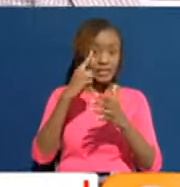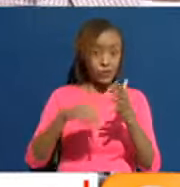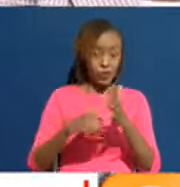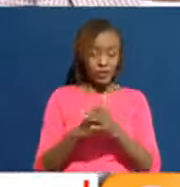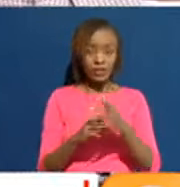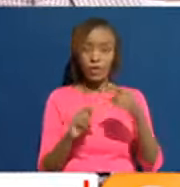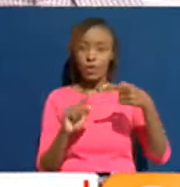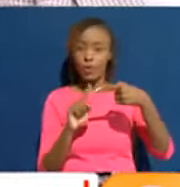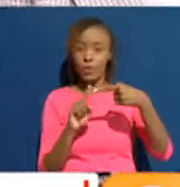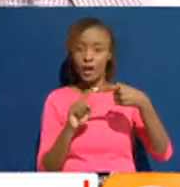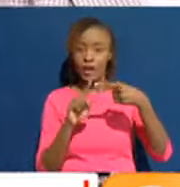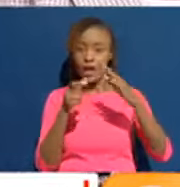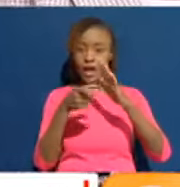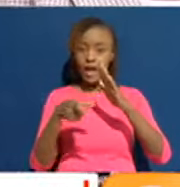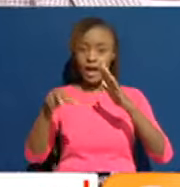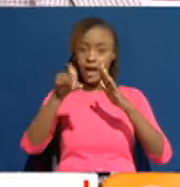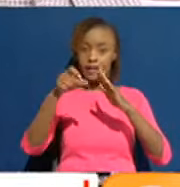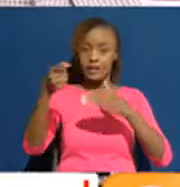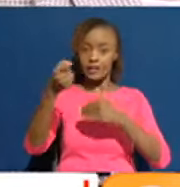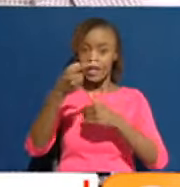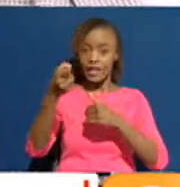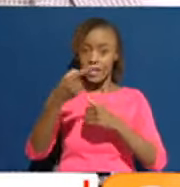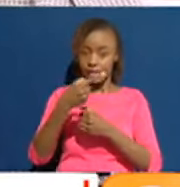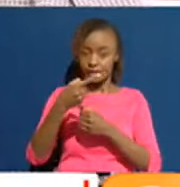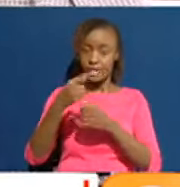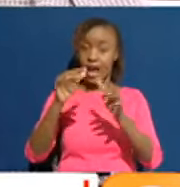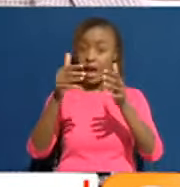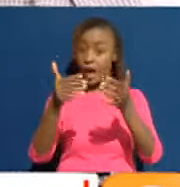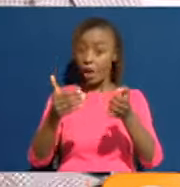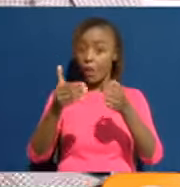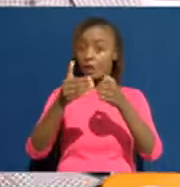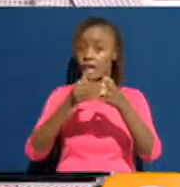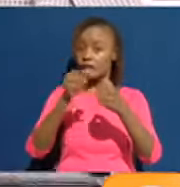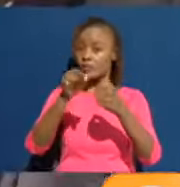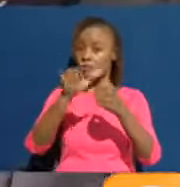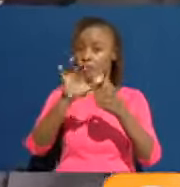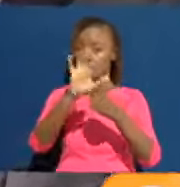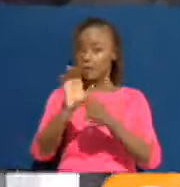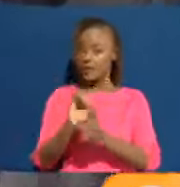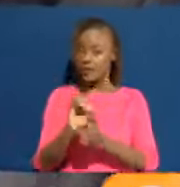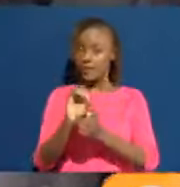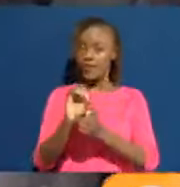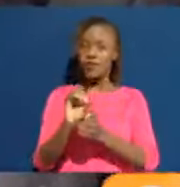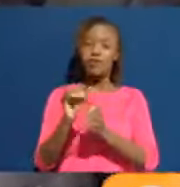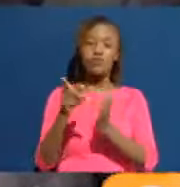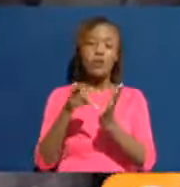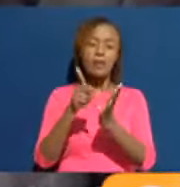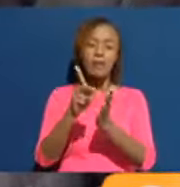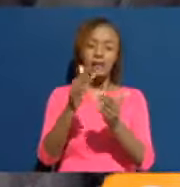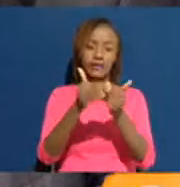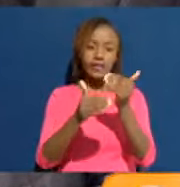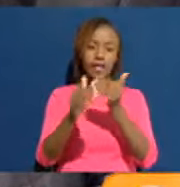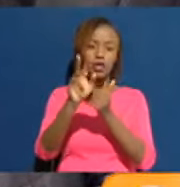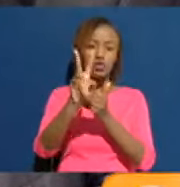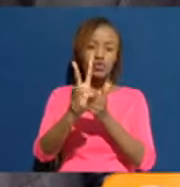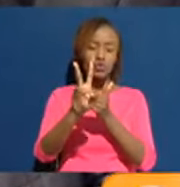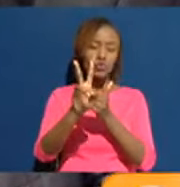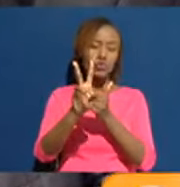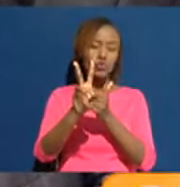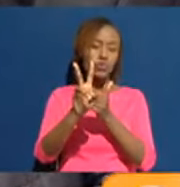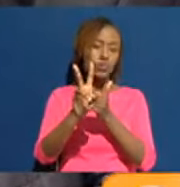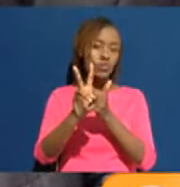increase in basic salary of up to 9.5% payable in two financial years commencing